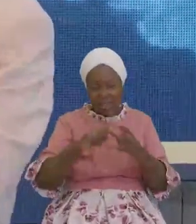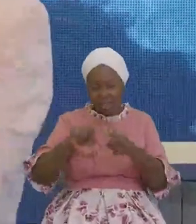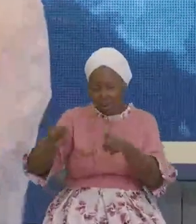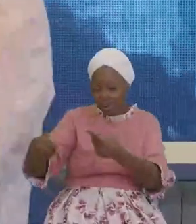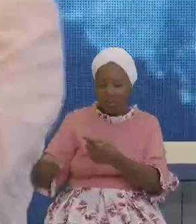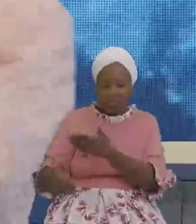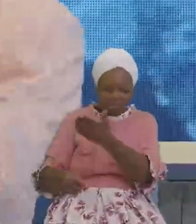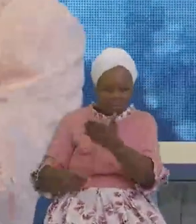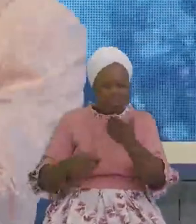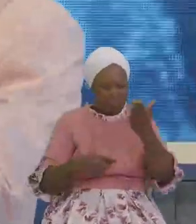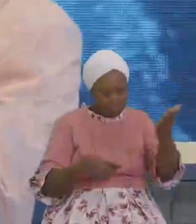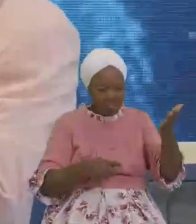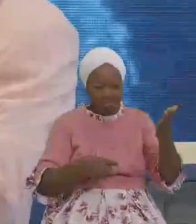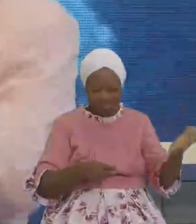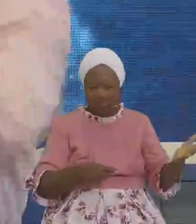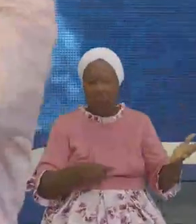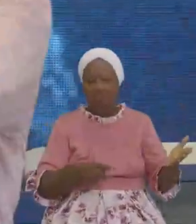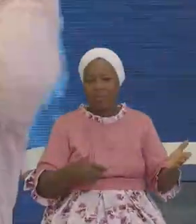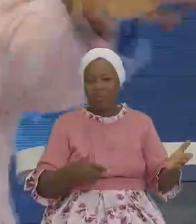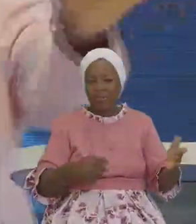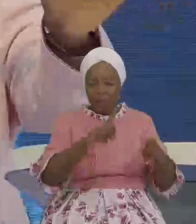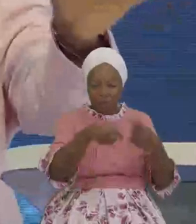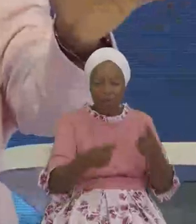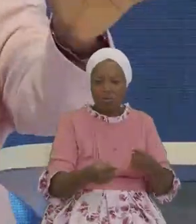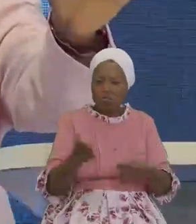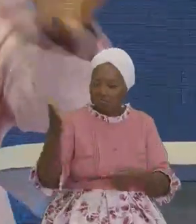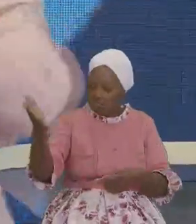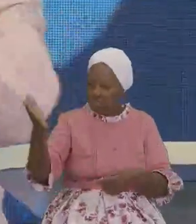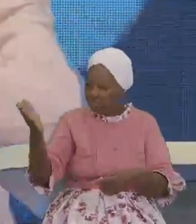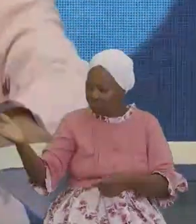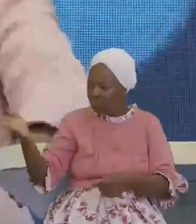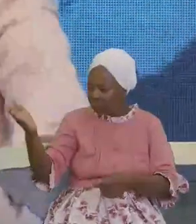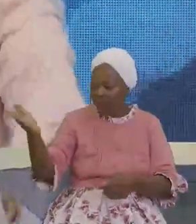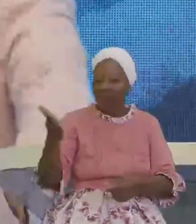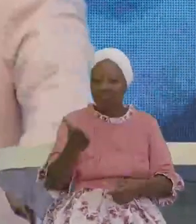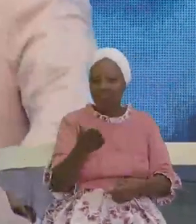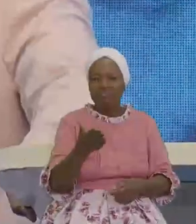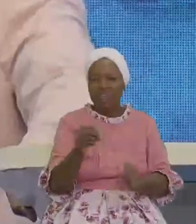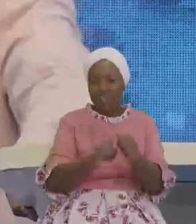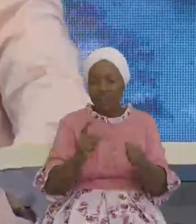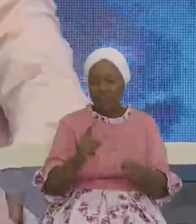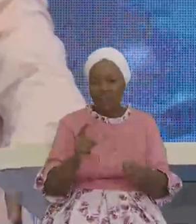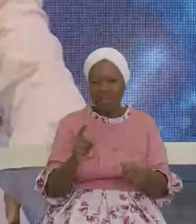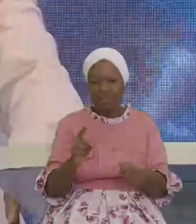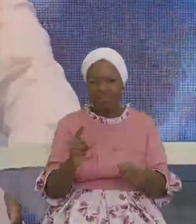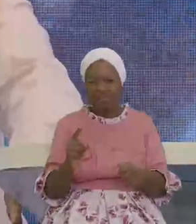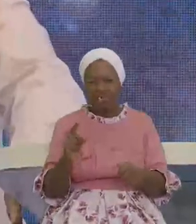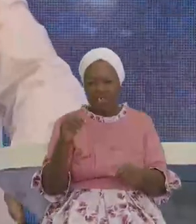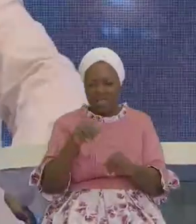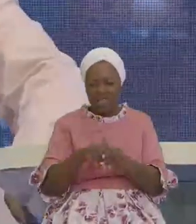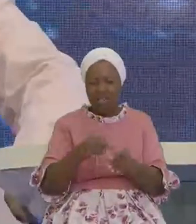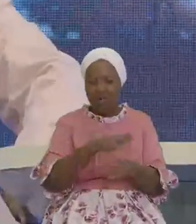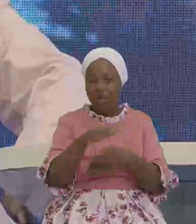il va passer par là. Il va passer par là sur toute la